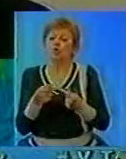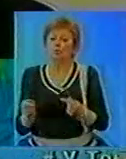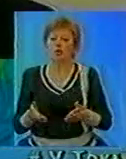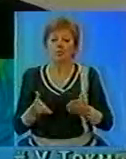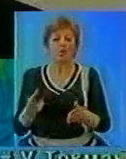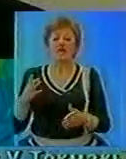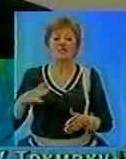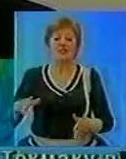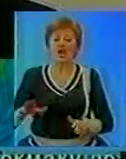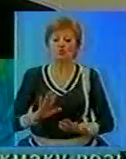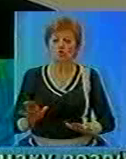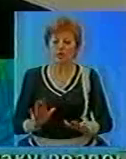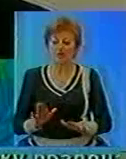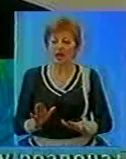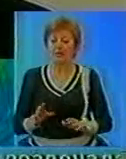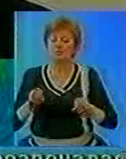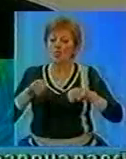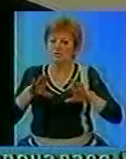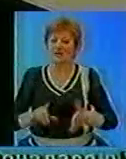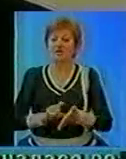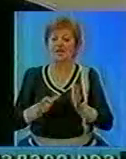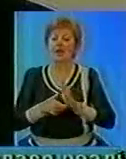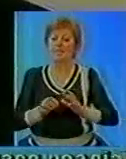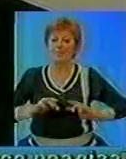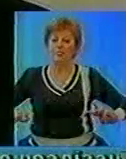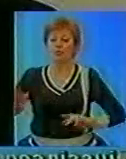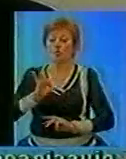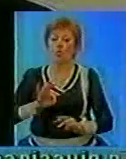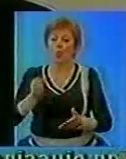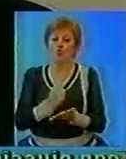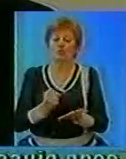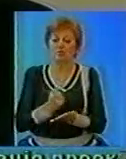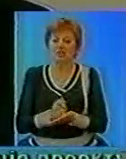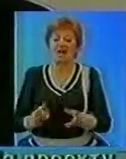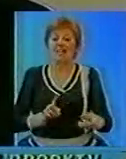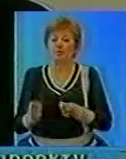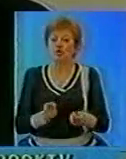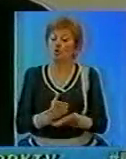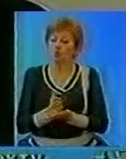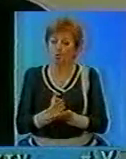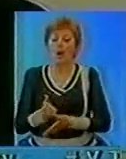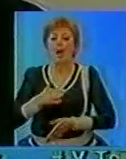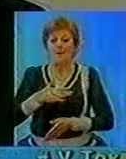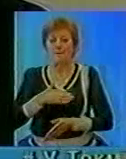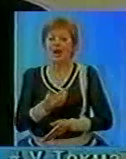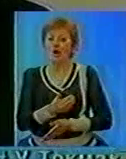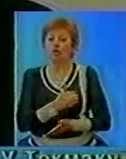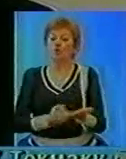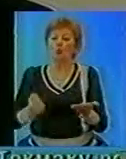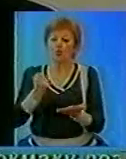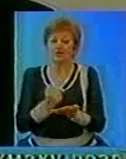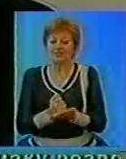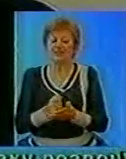есть не дожидаясь постановления Кабмина об утверждении административных услуг, мы хотим их утвердить